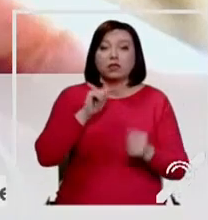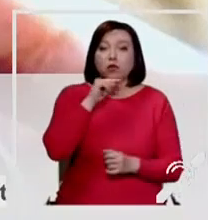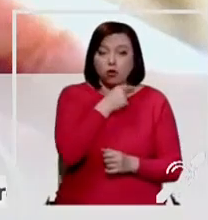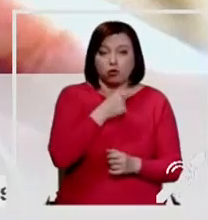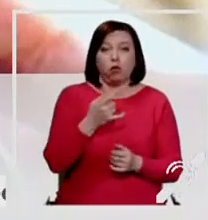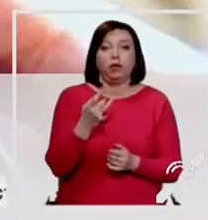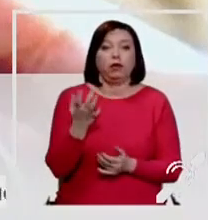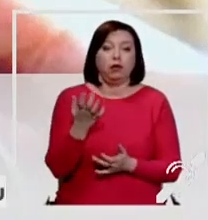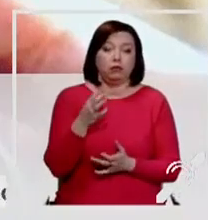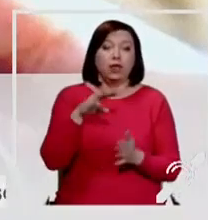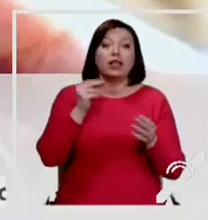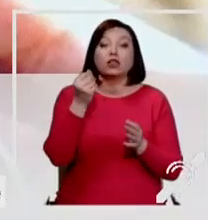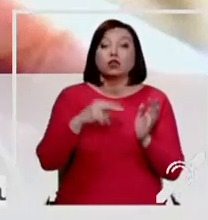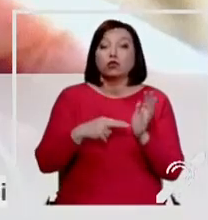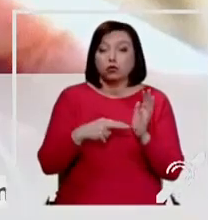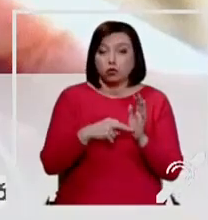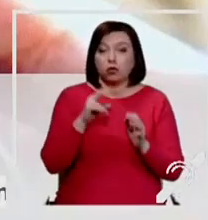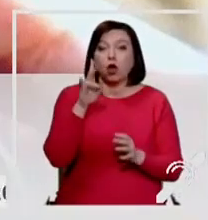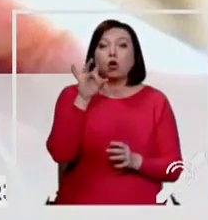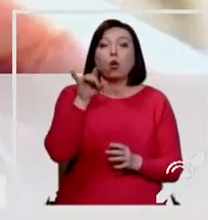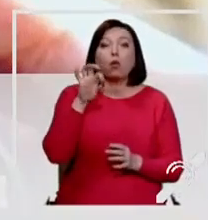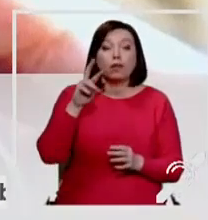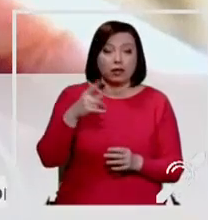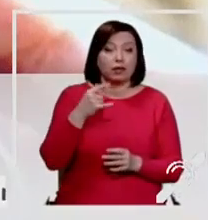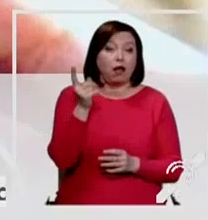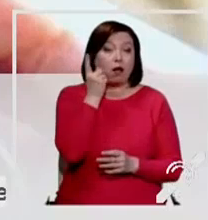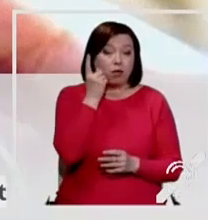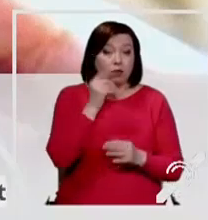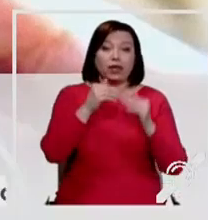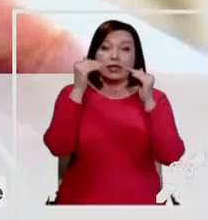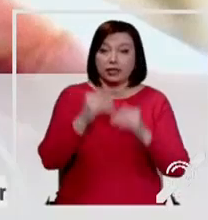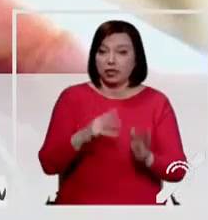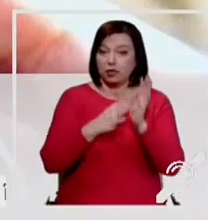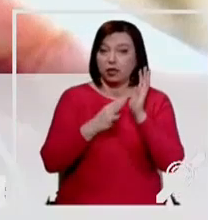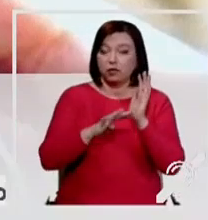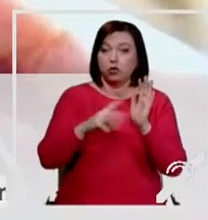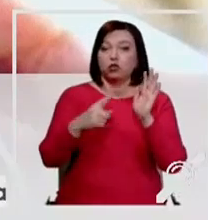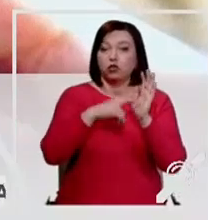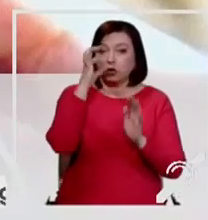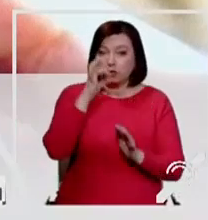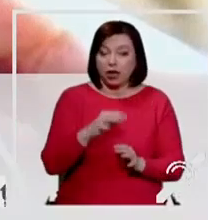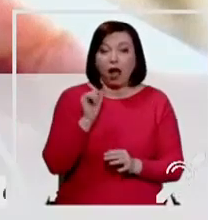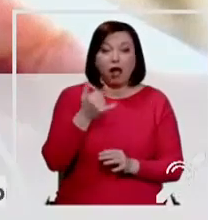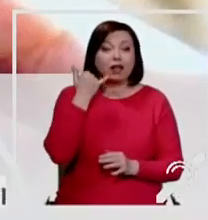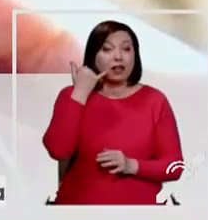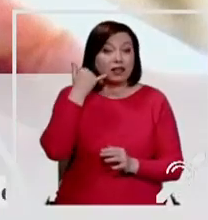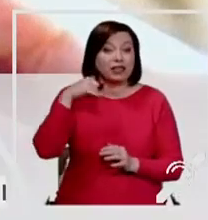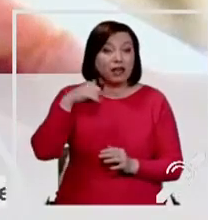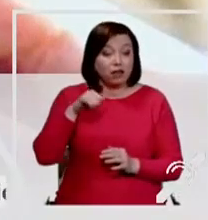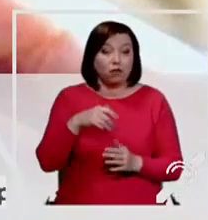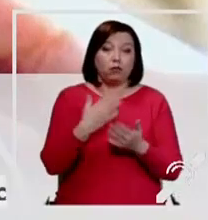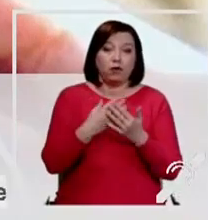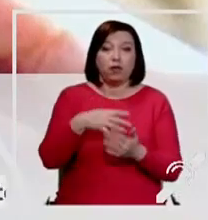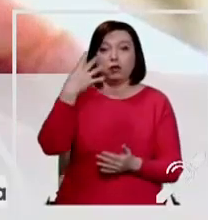și Digitalizării, tarifele în roaming la datele mobile au scăzut cu până la 96% și la apeluri cu